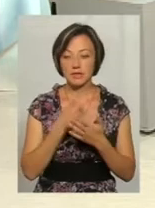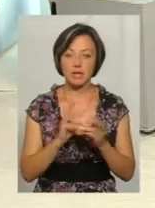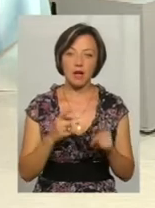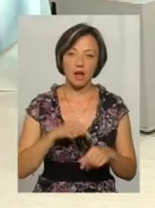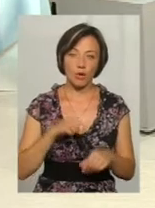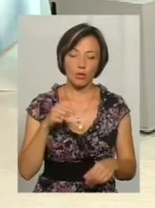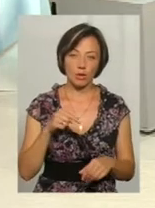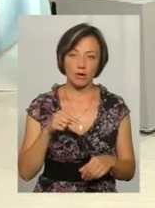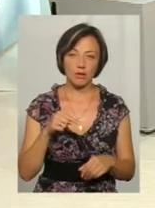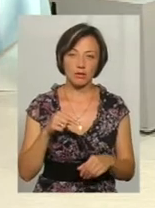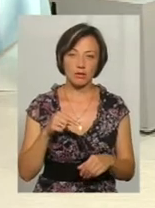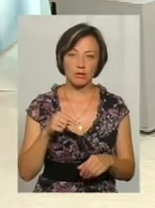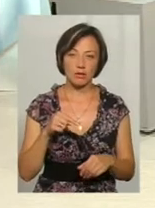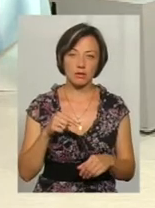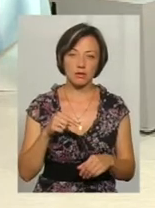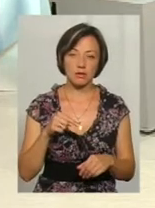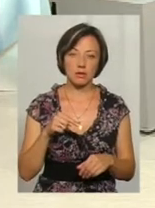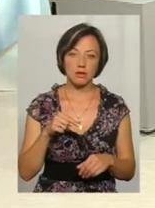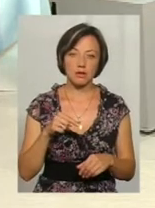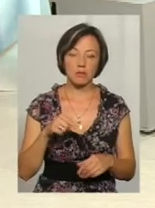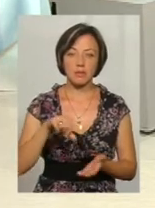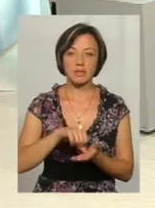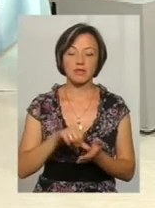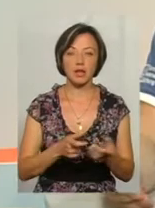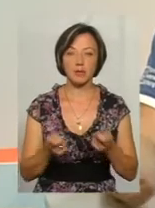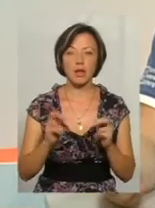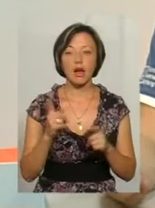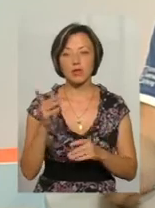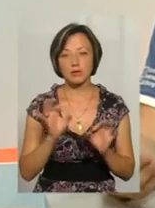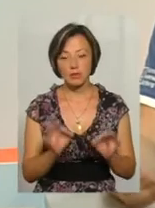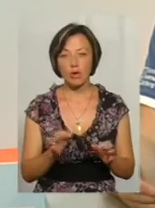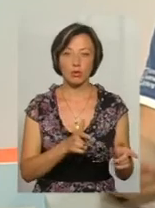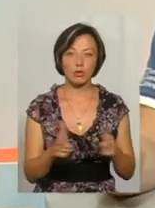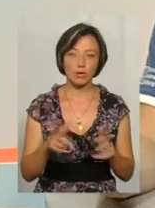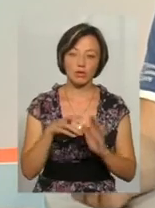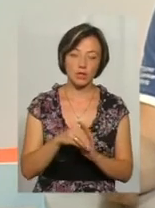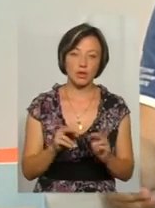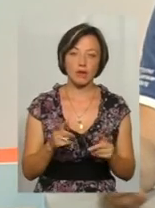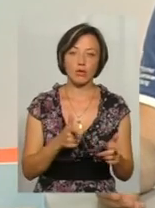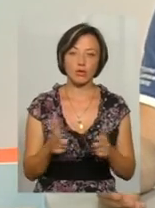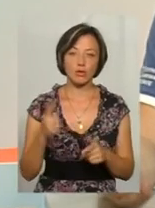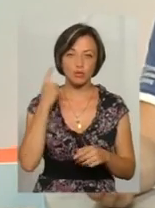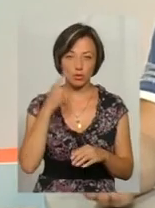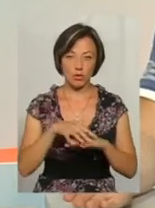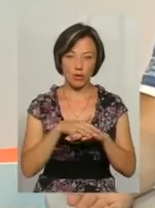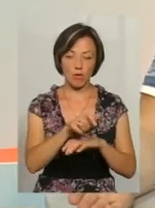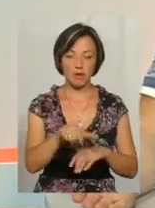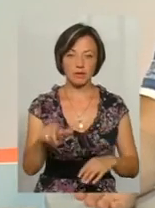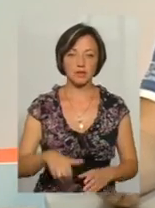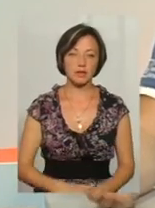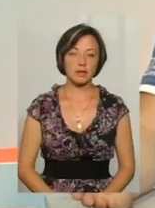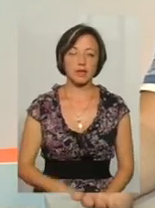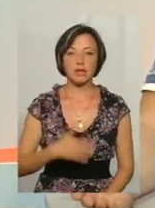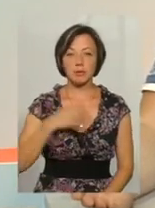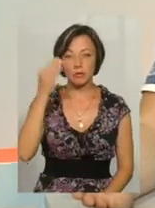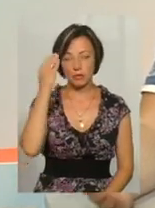це реагує, зокрема, представники адміністрації, наскільки вони конструктивні, наскільки вони готові включати, наскільки вони готові чути громадськість. На мій